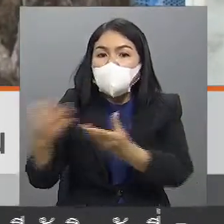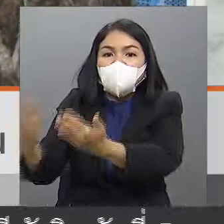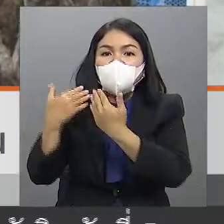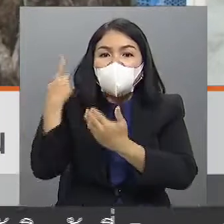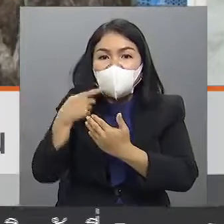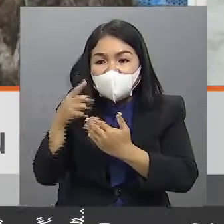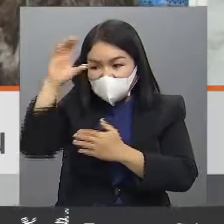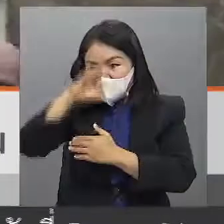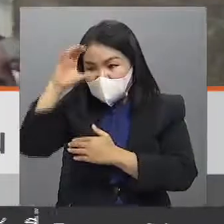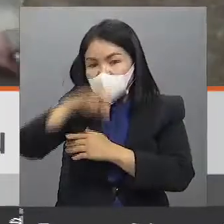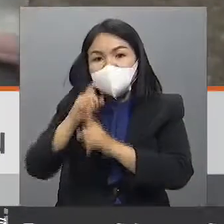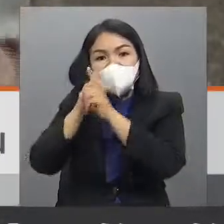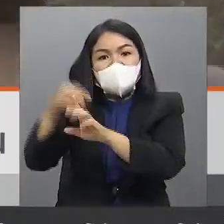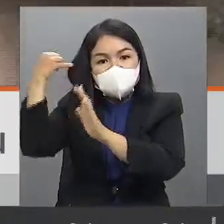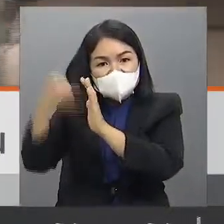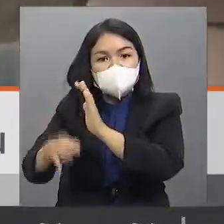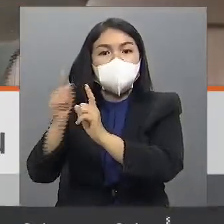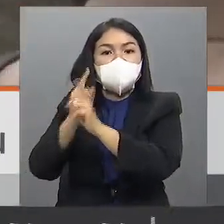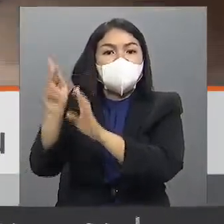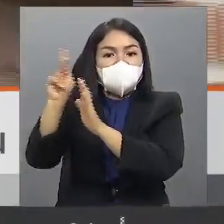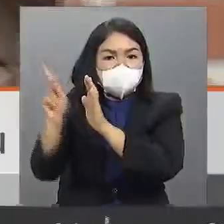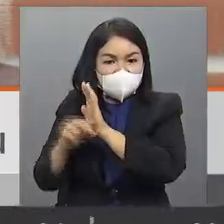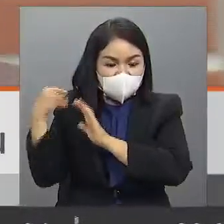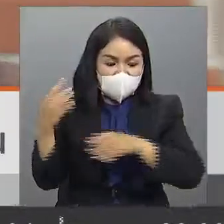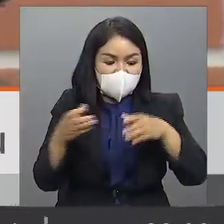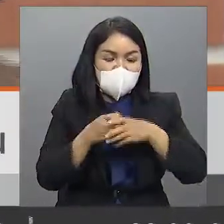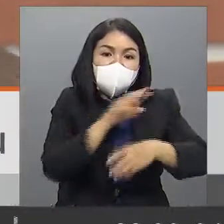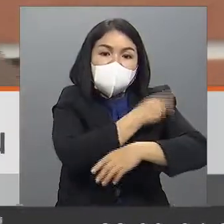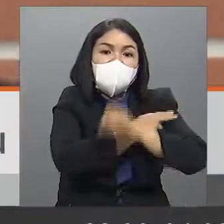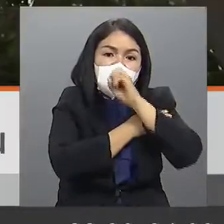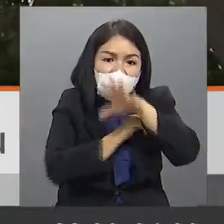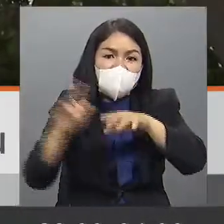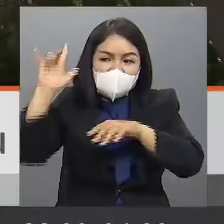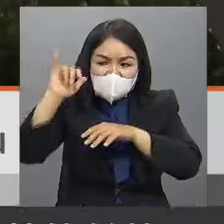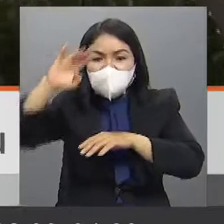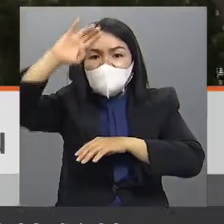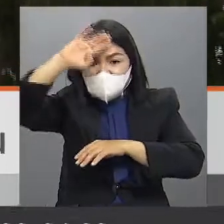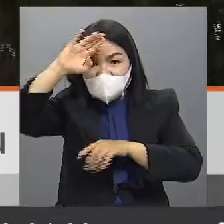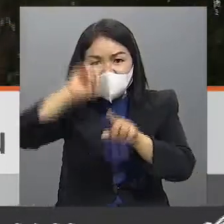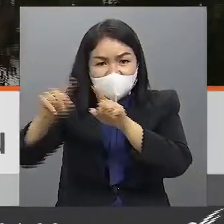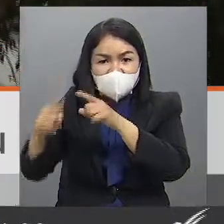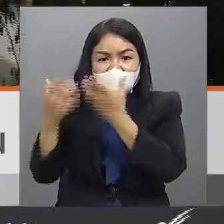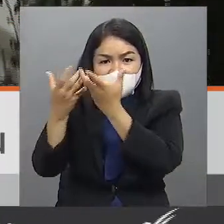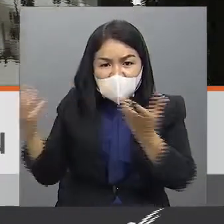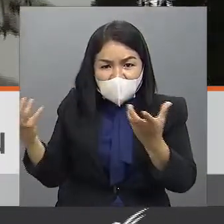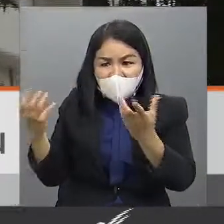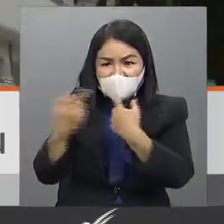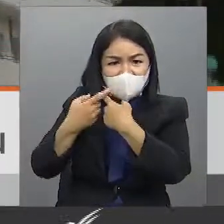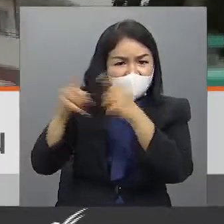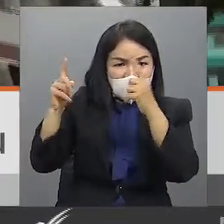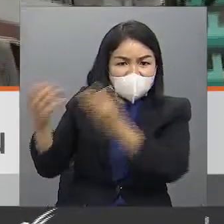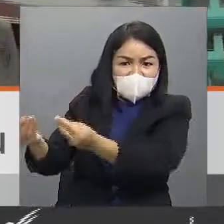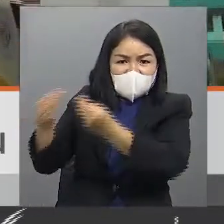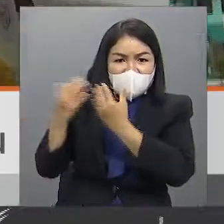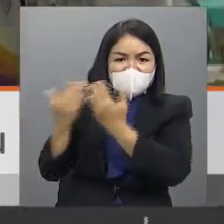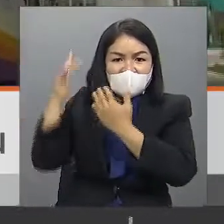เนินการเอาผิดนะคะขณะที่ทีมแพทย์เน้นย้ำญาติและผู้ป่วยให้งดนำสิ่งแปลกปลอมเข้ามาในโรงพยาบาลสนามทั้งอาหารไม่ปรุ